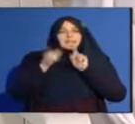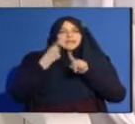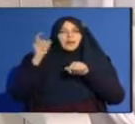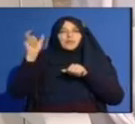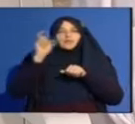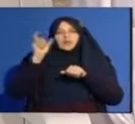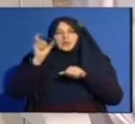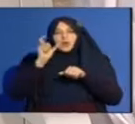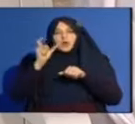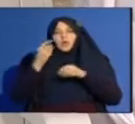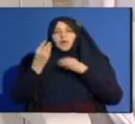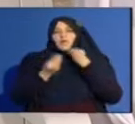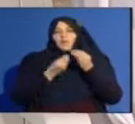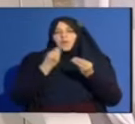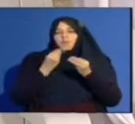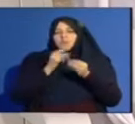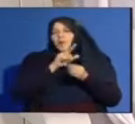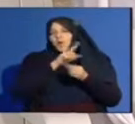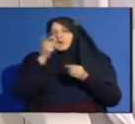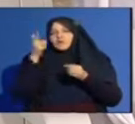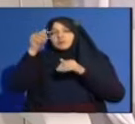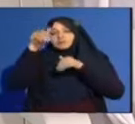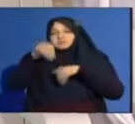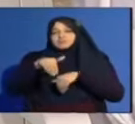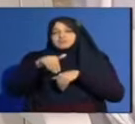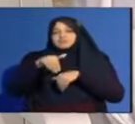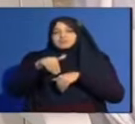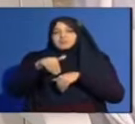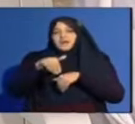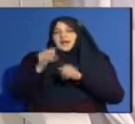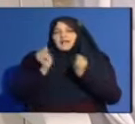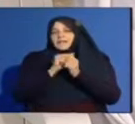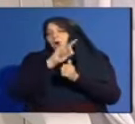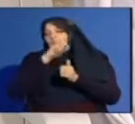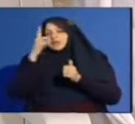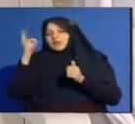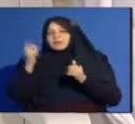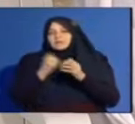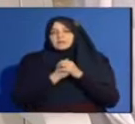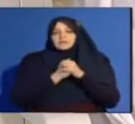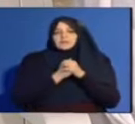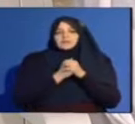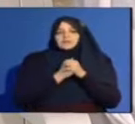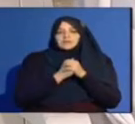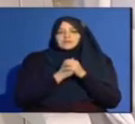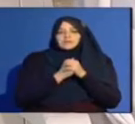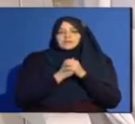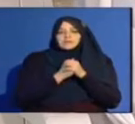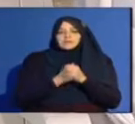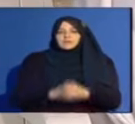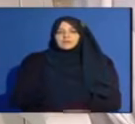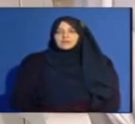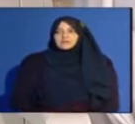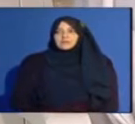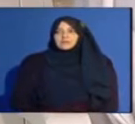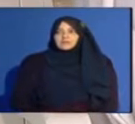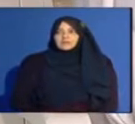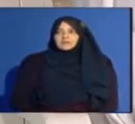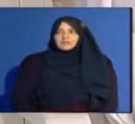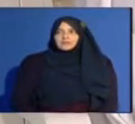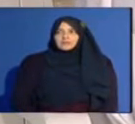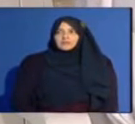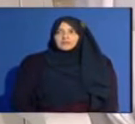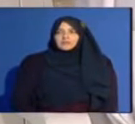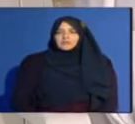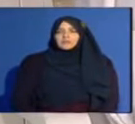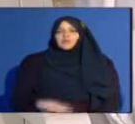بالمسلمين ولا في مقبرة أخرى مع الآخرين؟ وين دفنتوهم؟ هل ترشيتوا